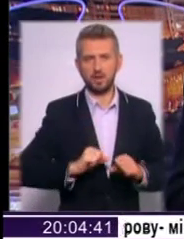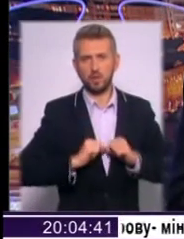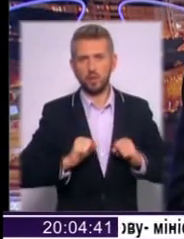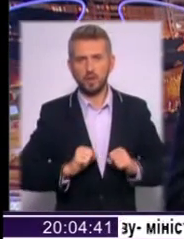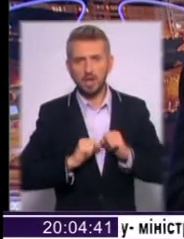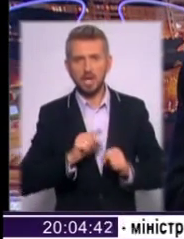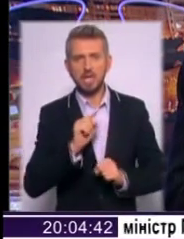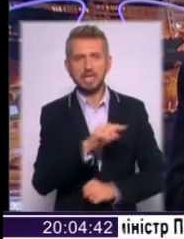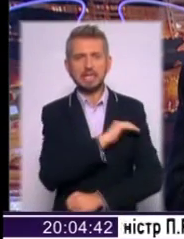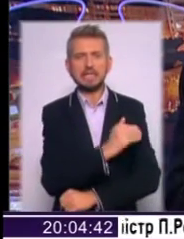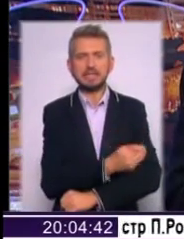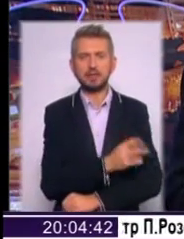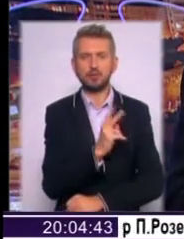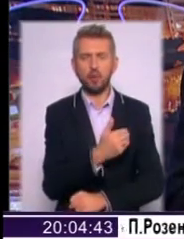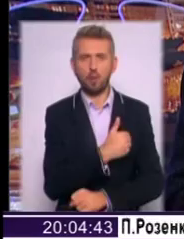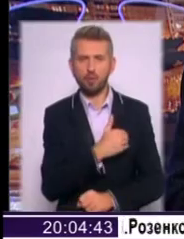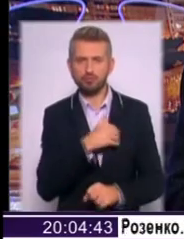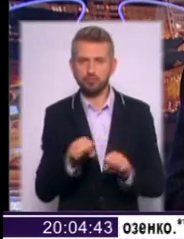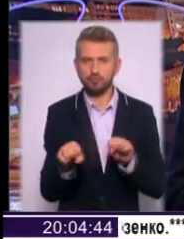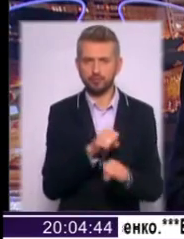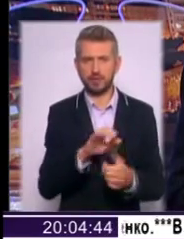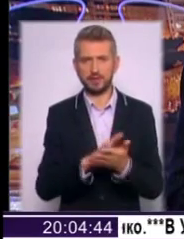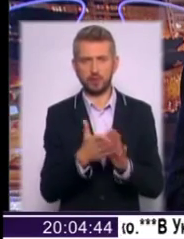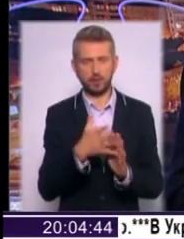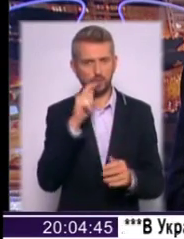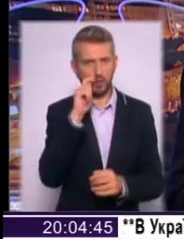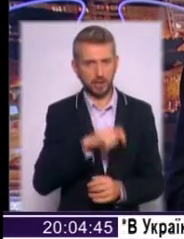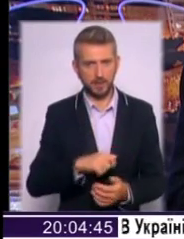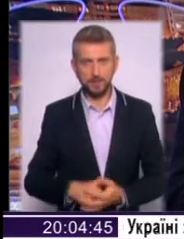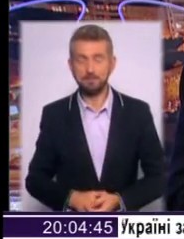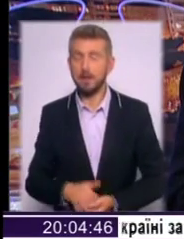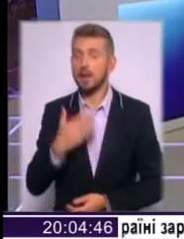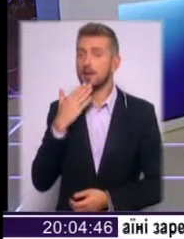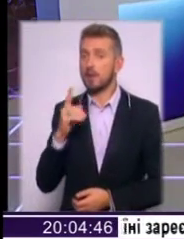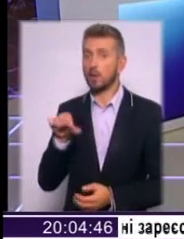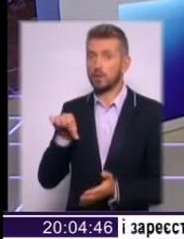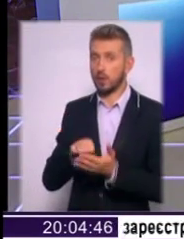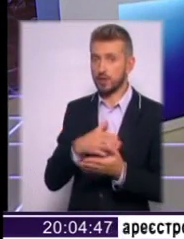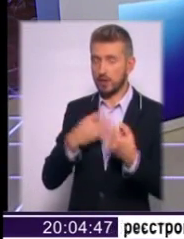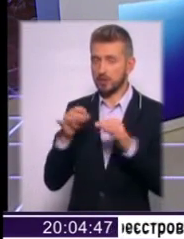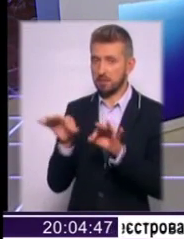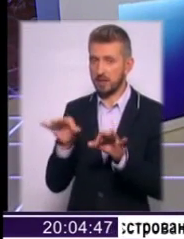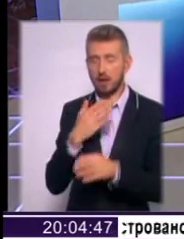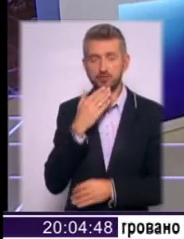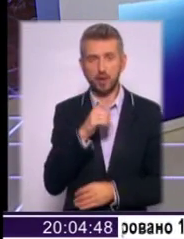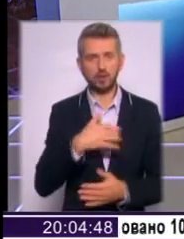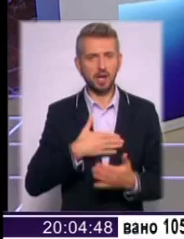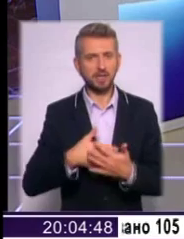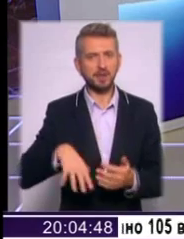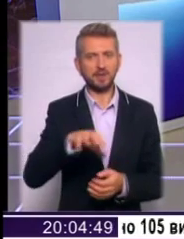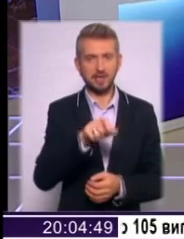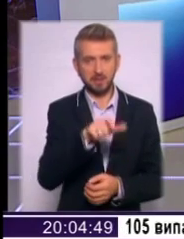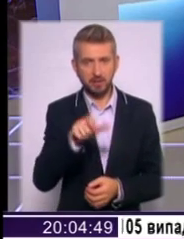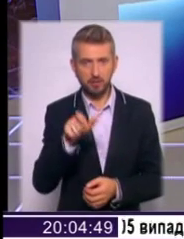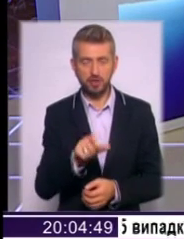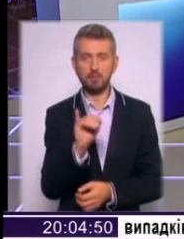сил, які хочуть розхитати ситуацію всередині України. Пане Юрію, дякую за участь в нашій передачі, дякую за активність всім нашим глядачам. Я нагадаю,